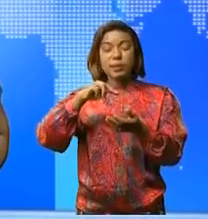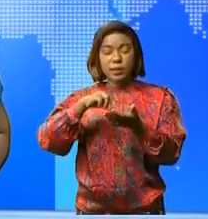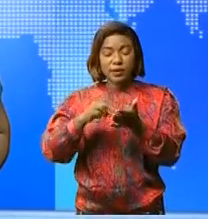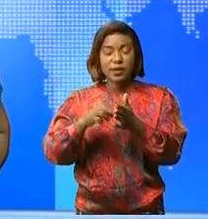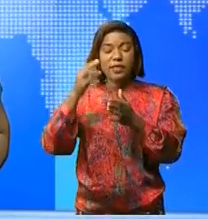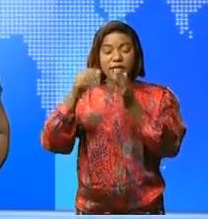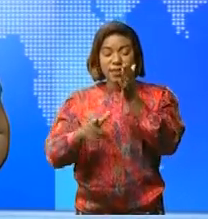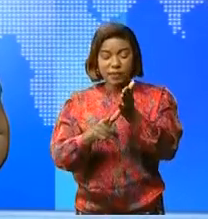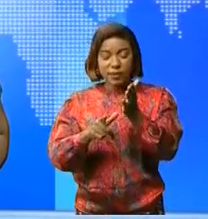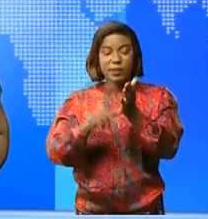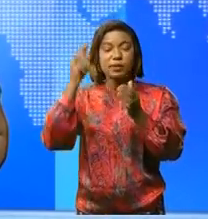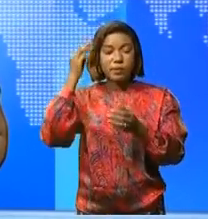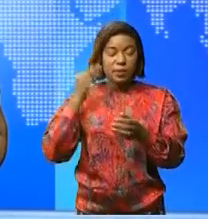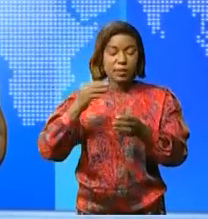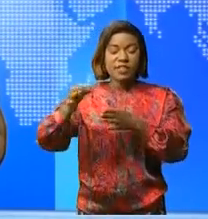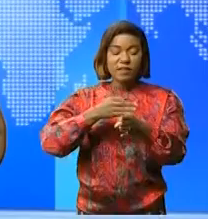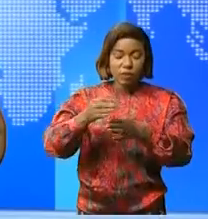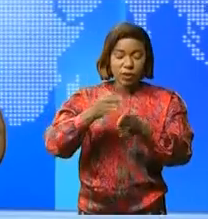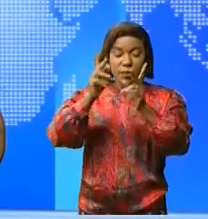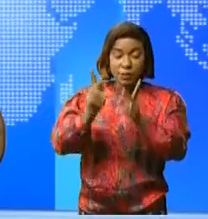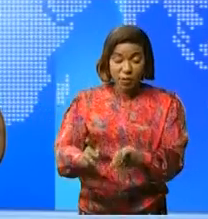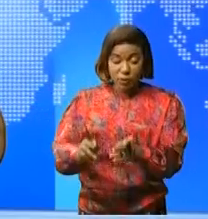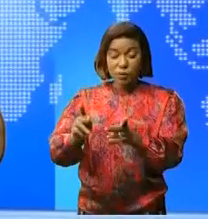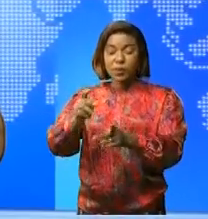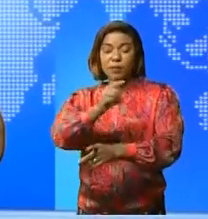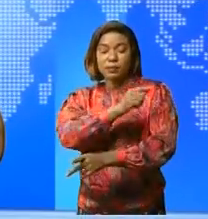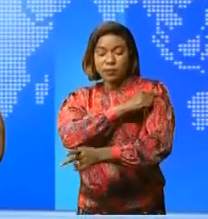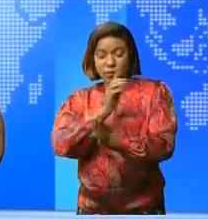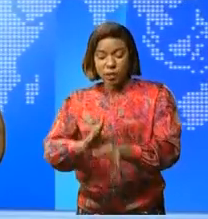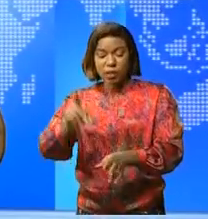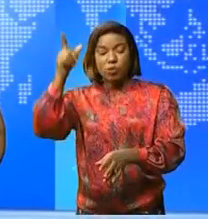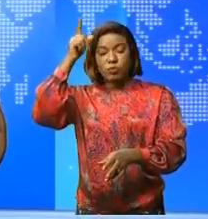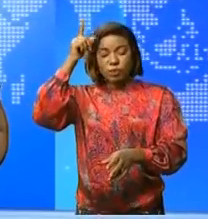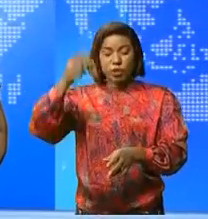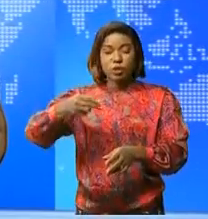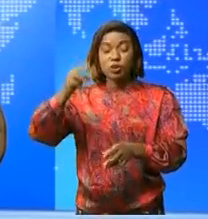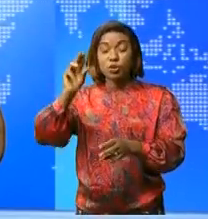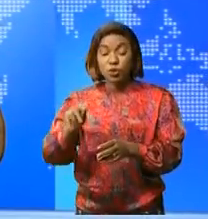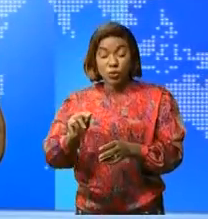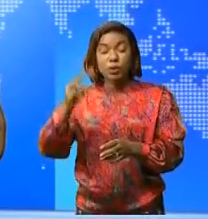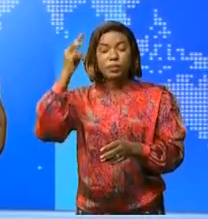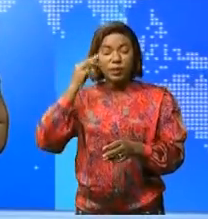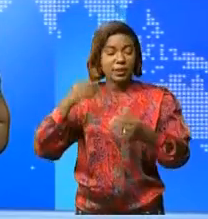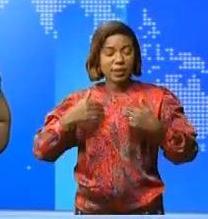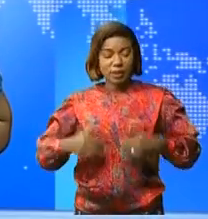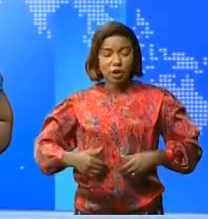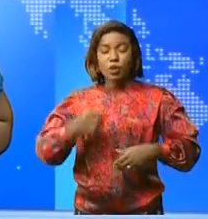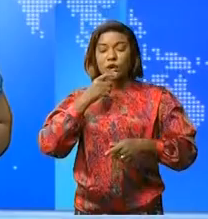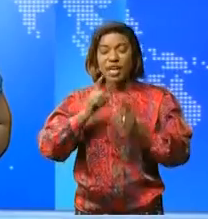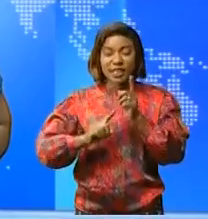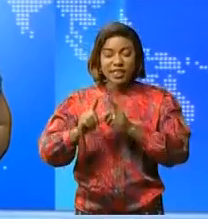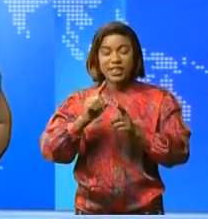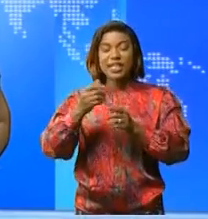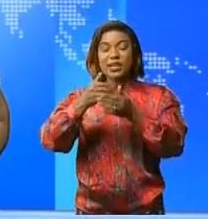plutôt à l'atelier sur la formation de personnel de la santé à Lubumbashi et non le ministre de la Santé, comme nous l'avons dit tout à